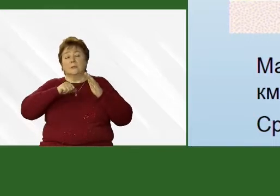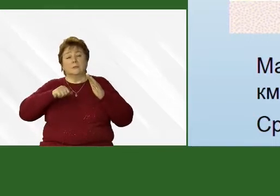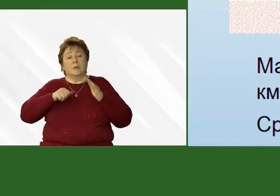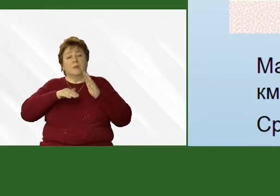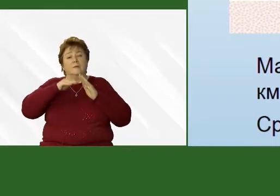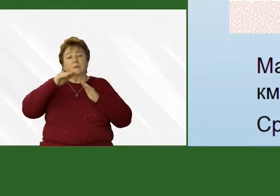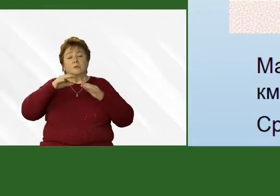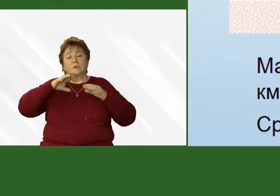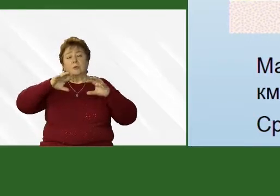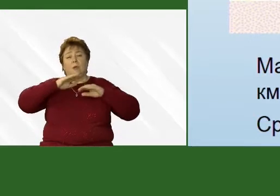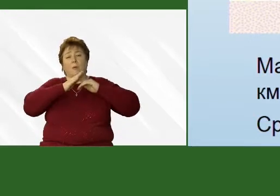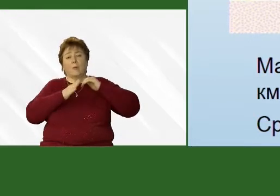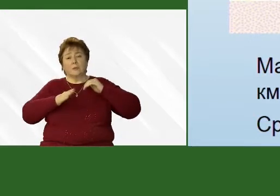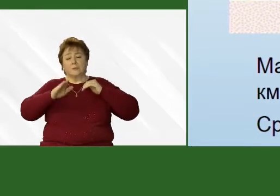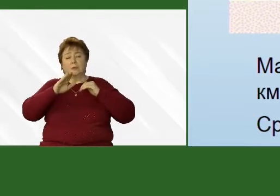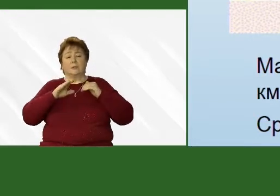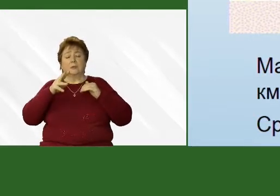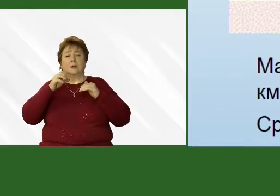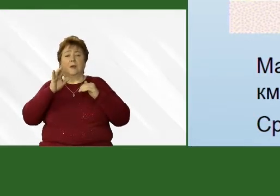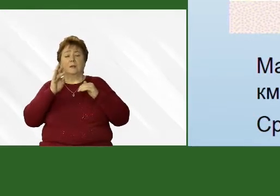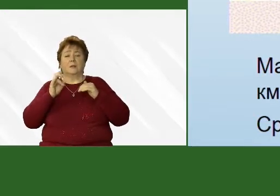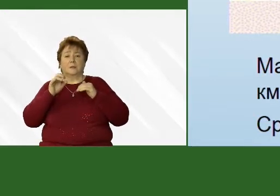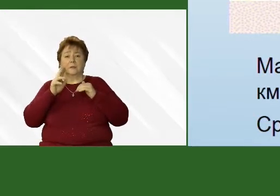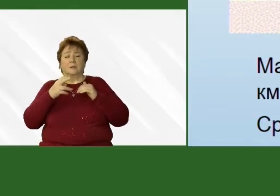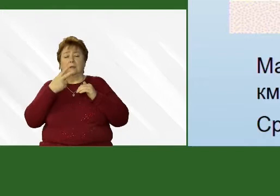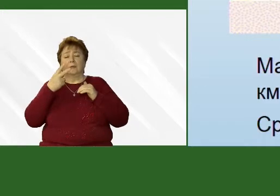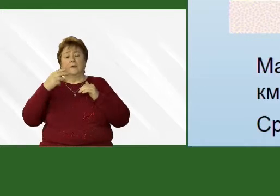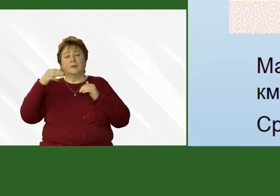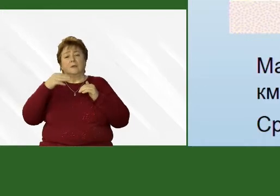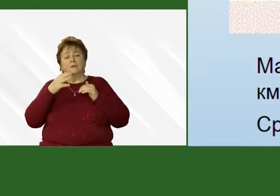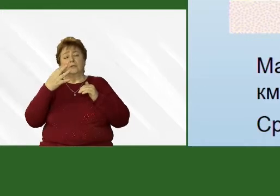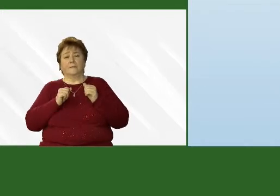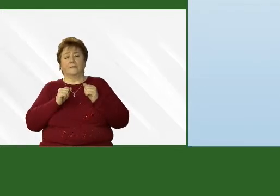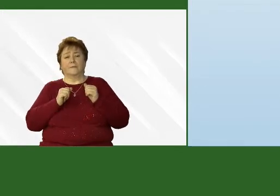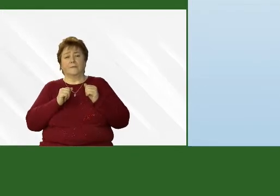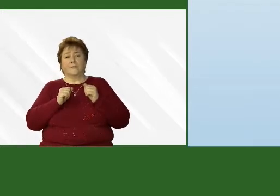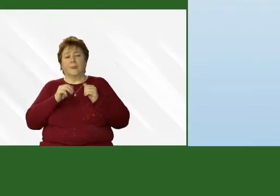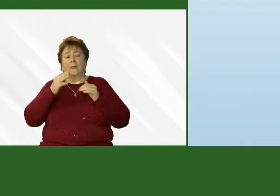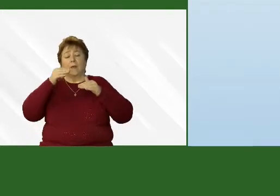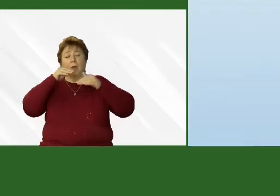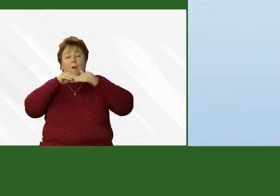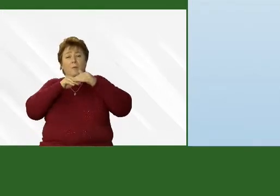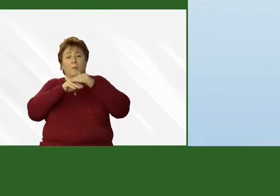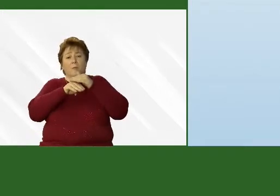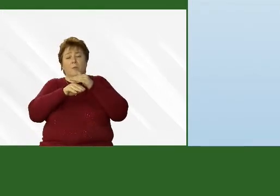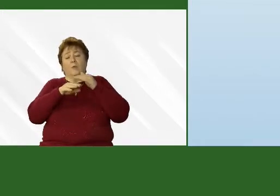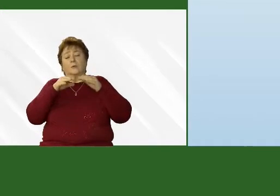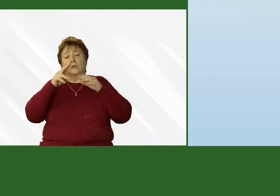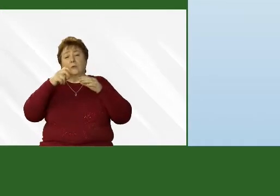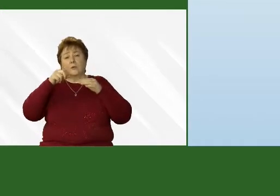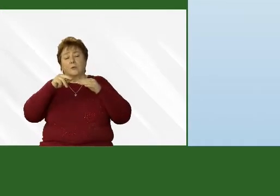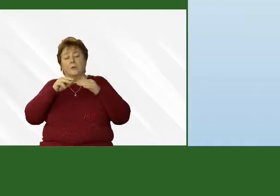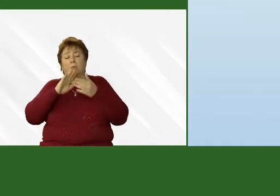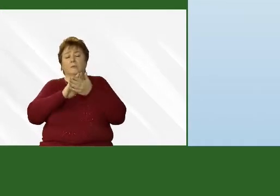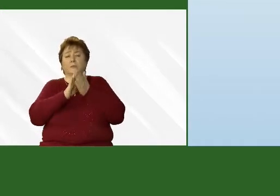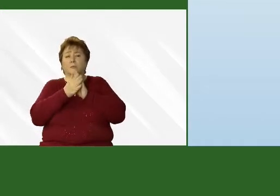материк. Средняя абсолютная высота материка – 2040 метров. Подледный рельеф Антарктиды